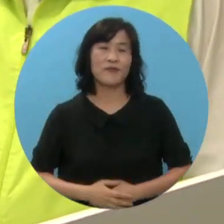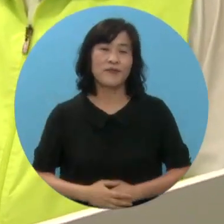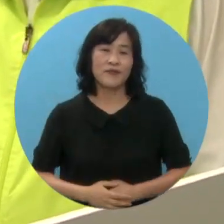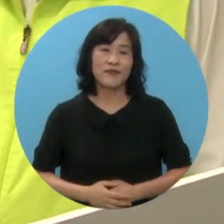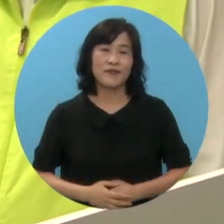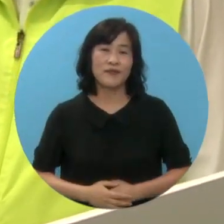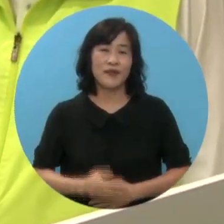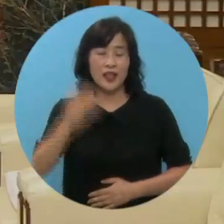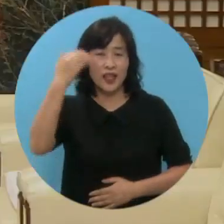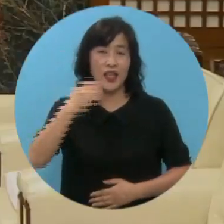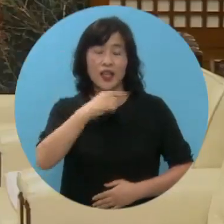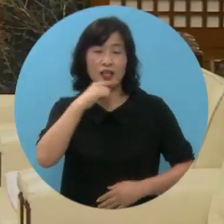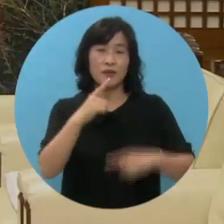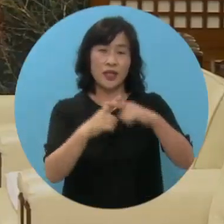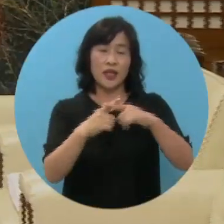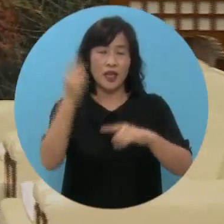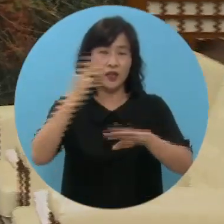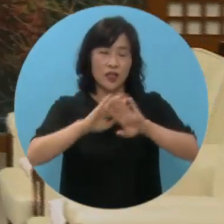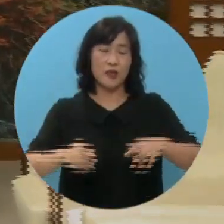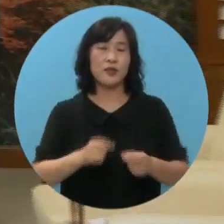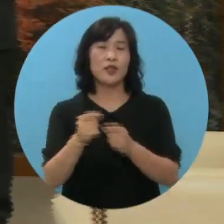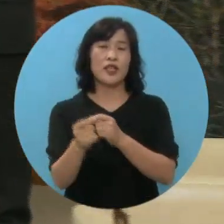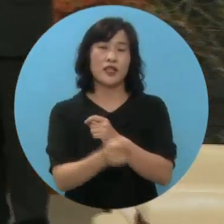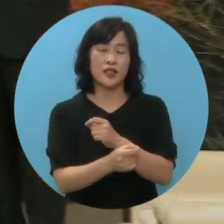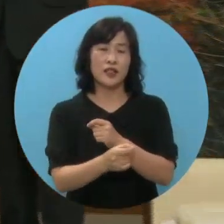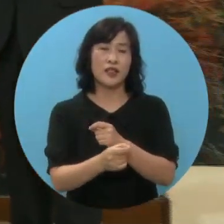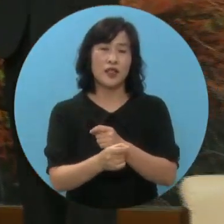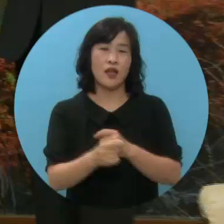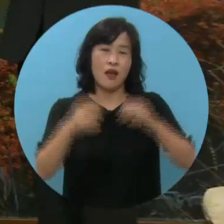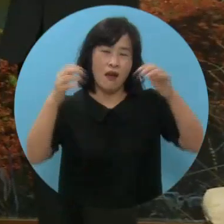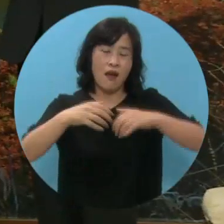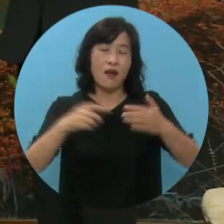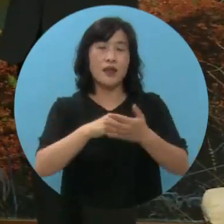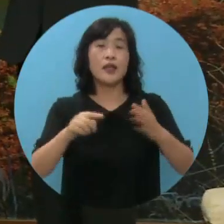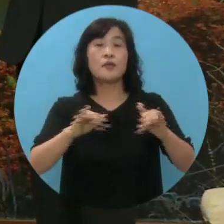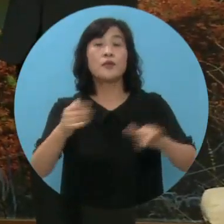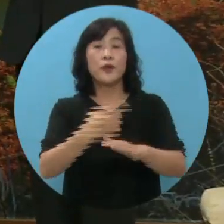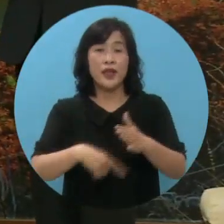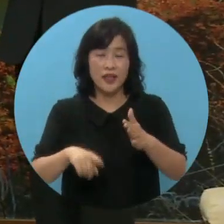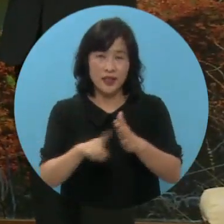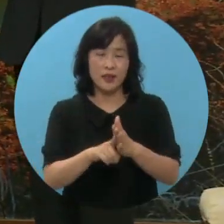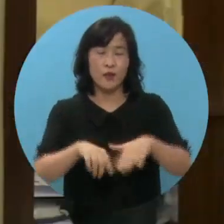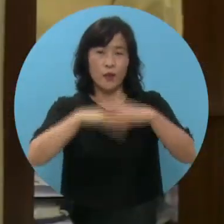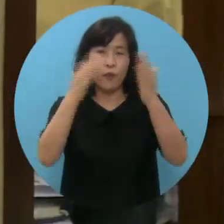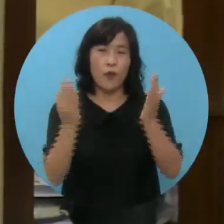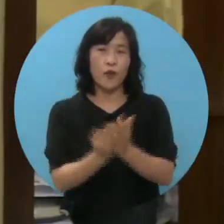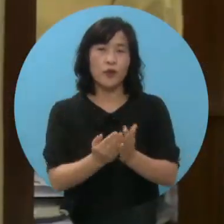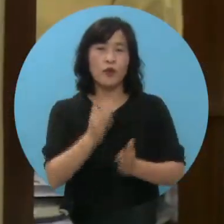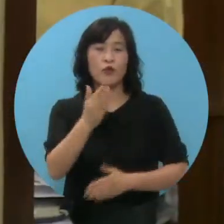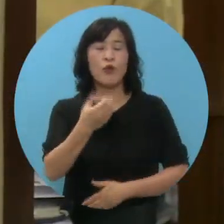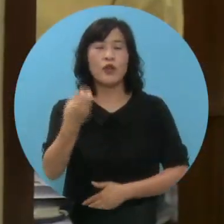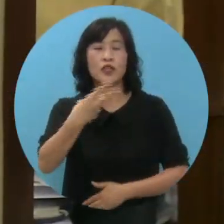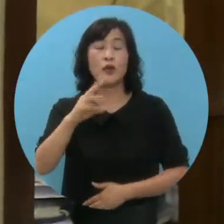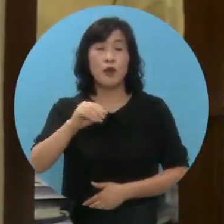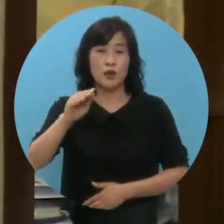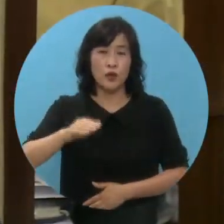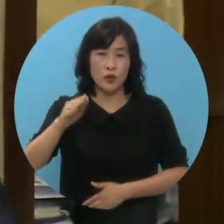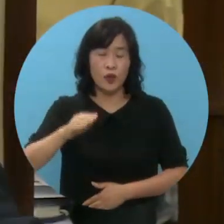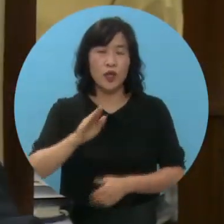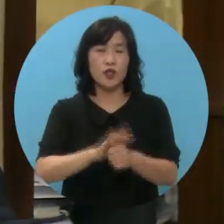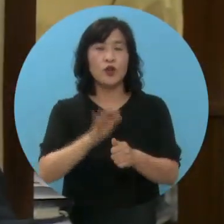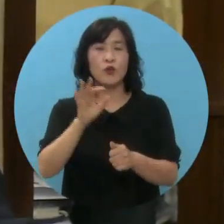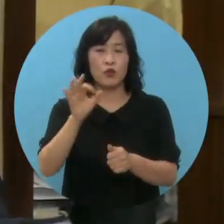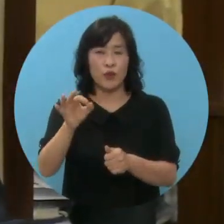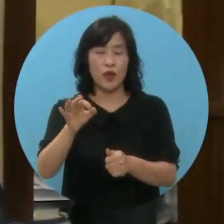전달했습니다. 대한적십자사 광주전남지사는 호우 피해를 본 이재민을 위해 모두 9억 2천만 원